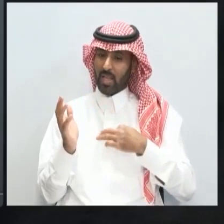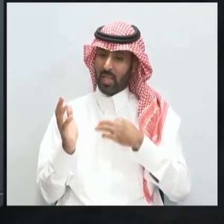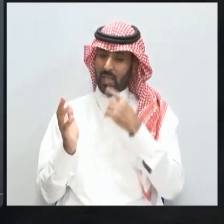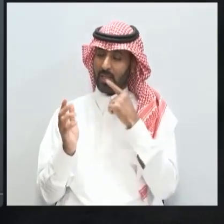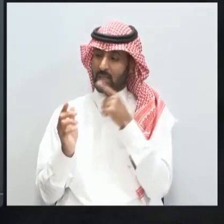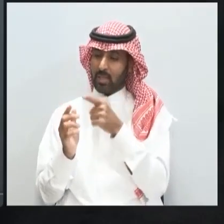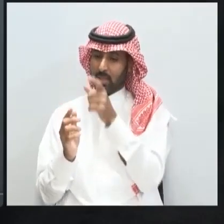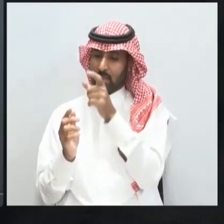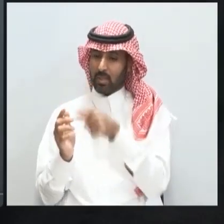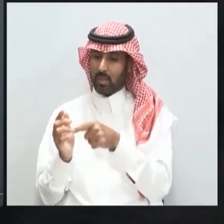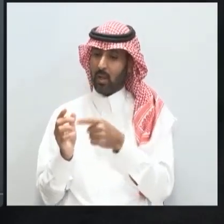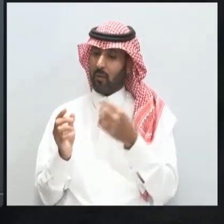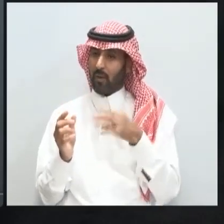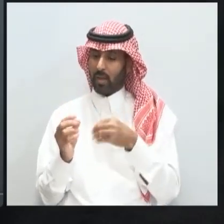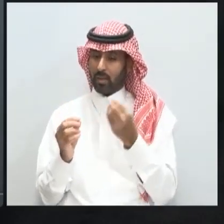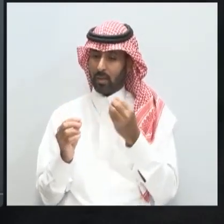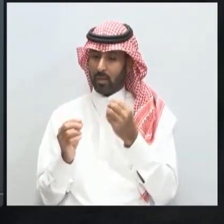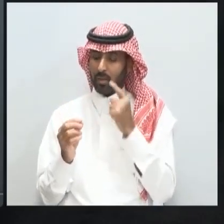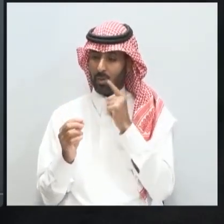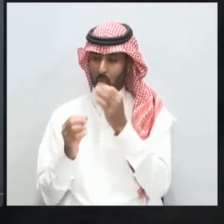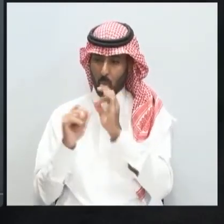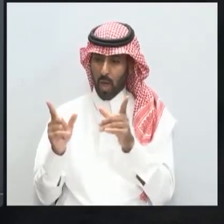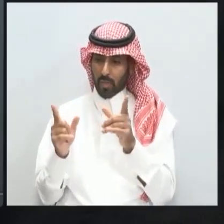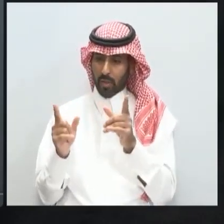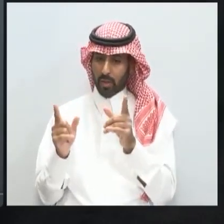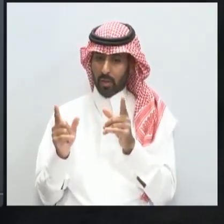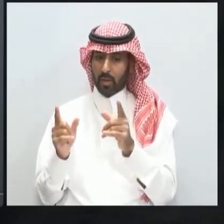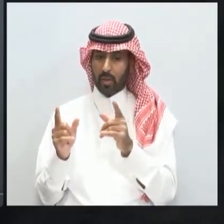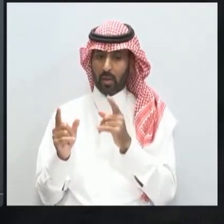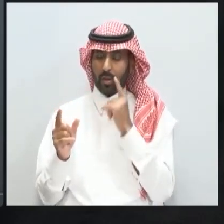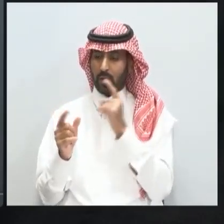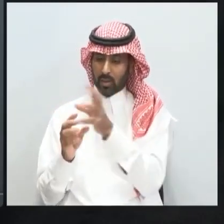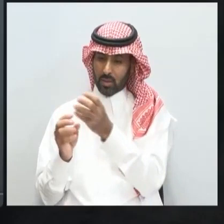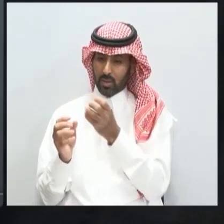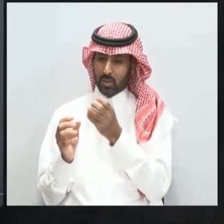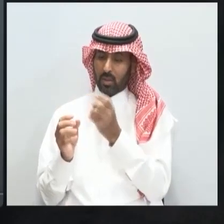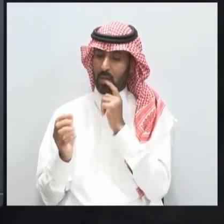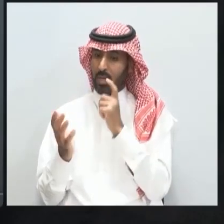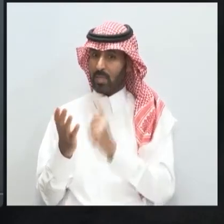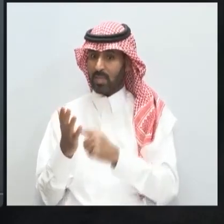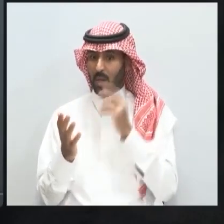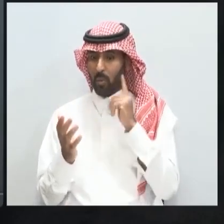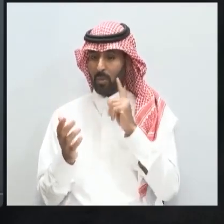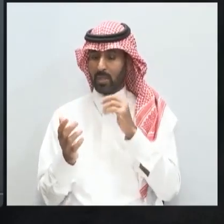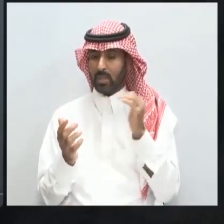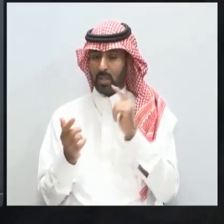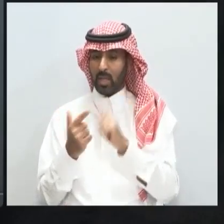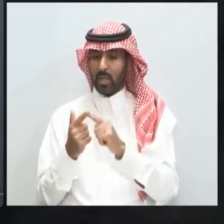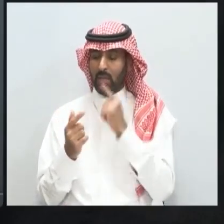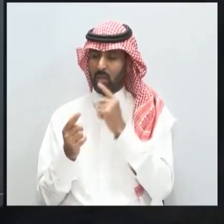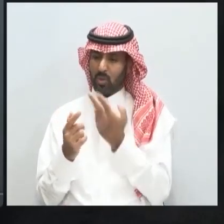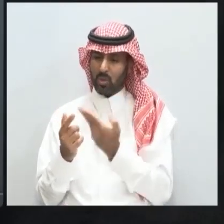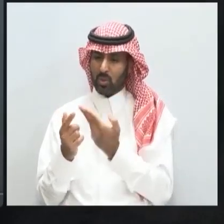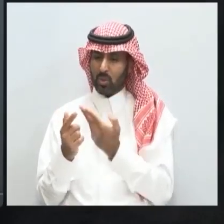ونسبه وفضله والواضع كذا الاستمداد حكم الشارع ومسائل